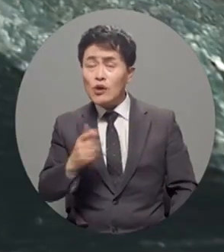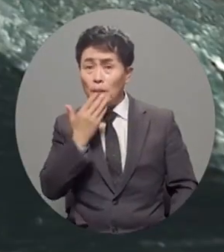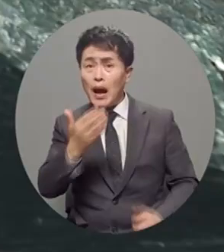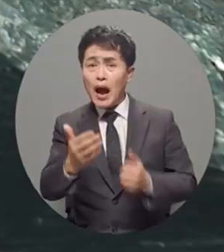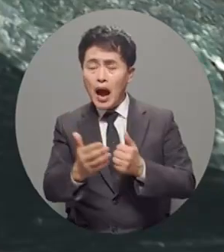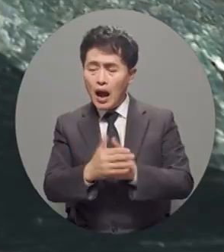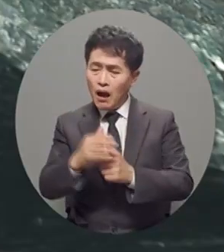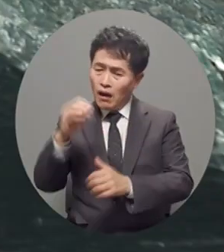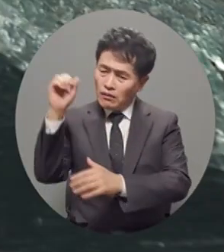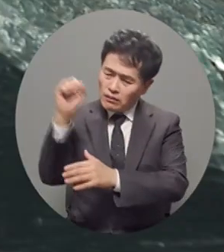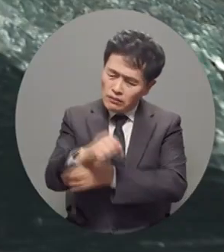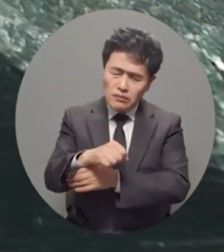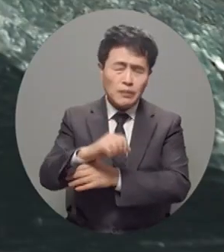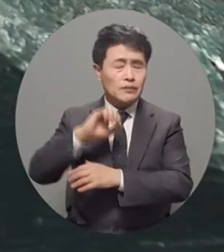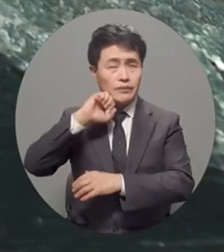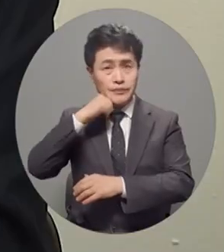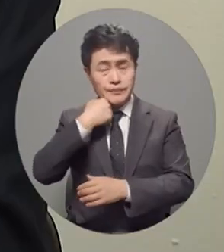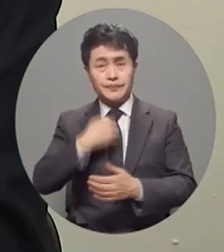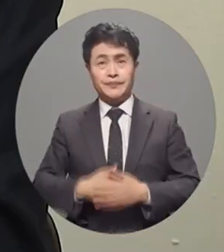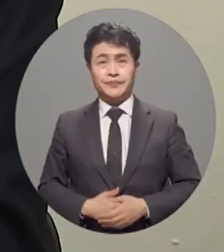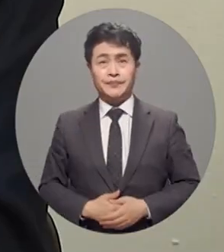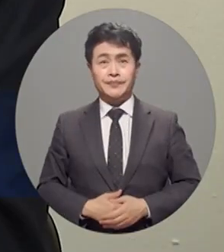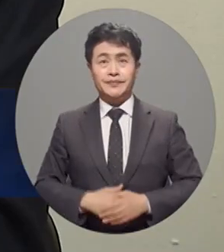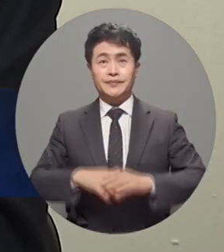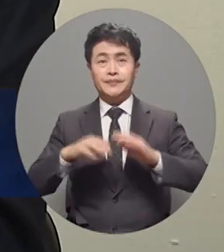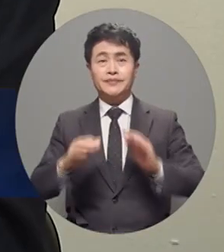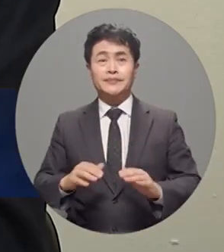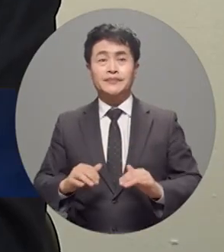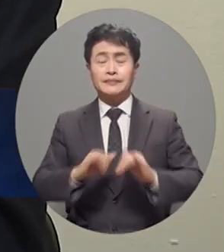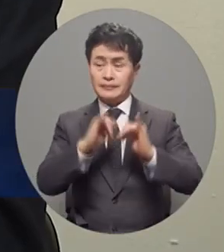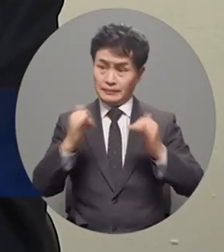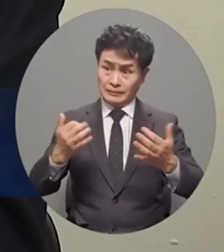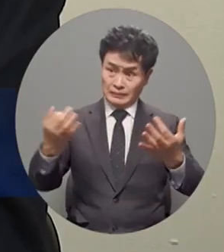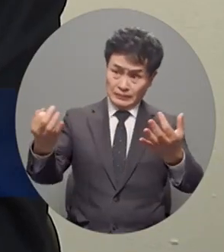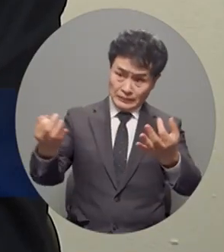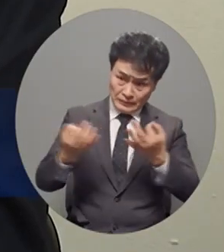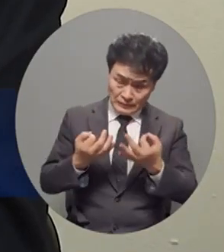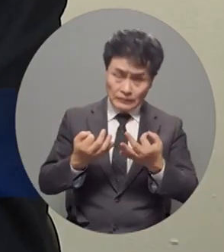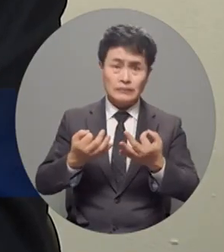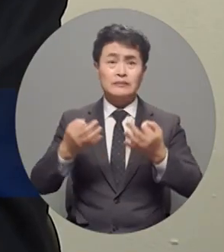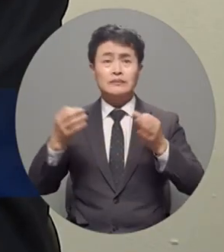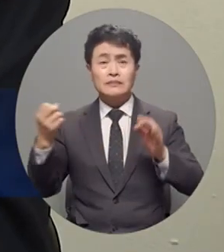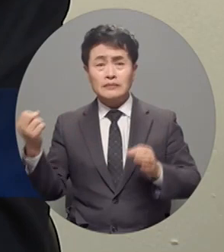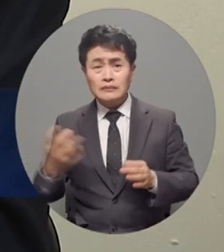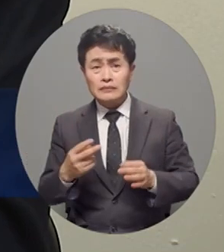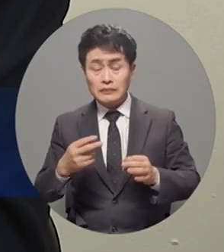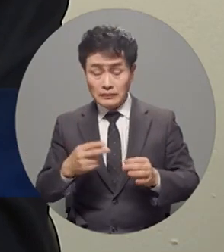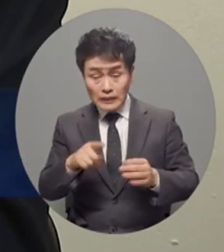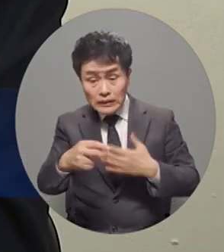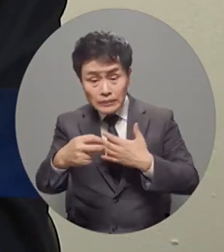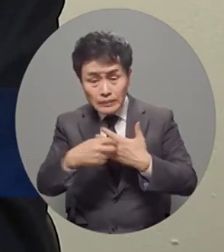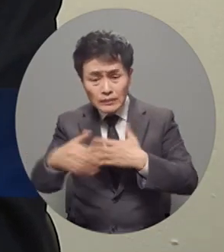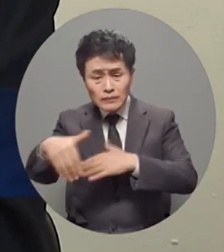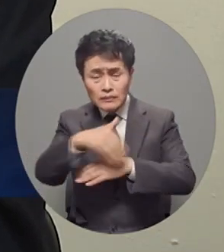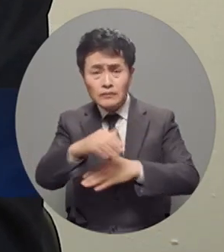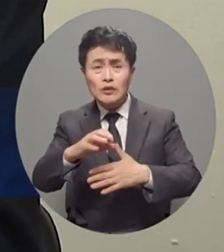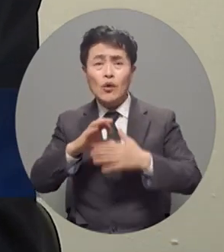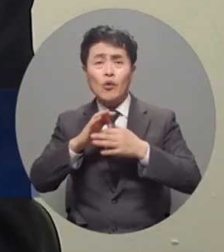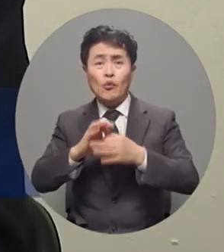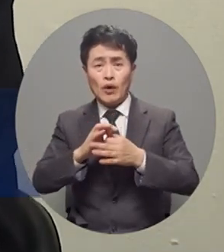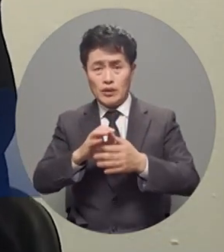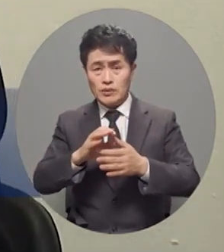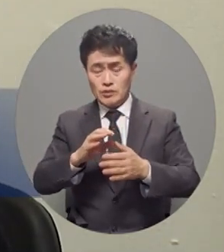인정받기가 쉽지 않습니다 사회적인 시선이라 또 그 진료를 받으면은 관심